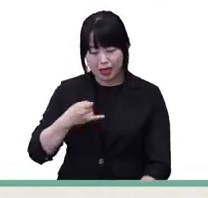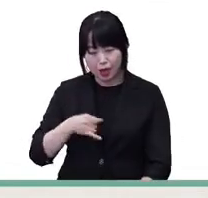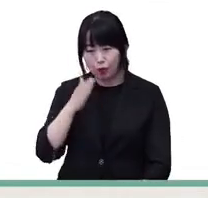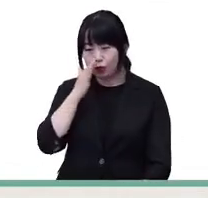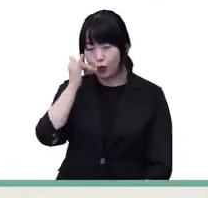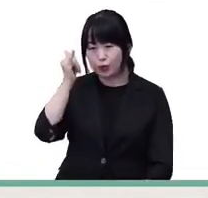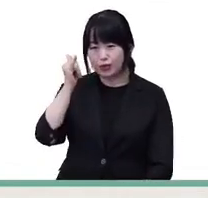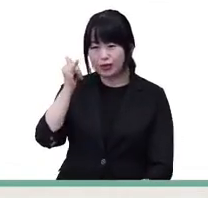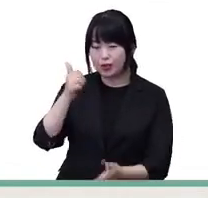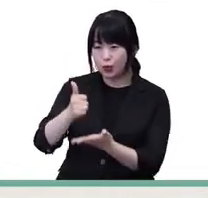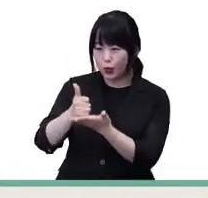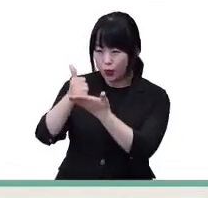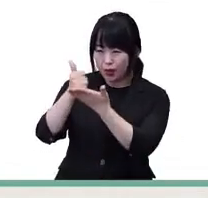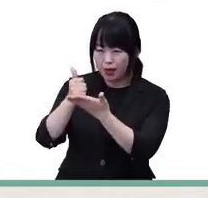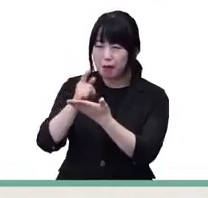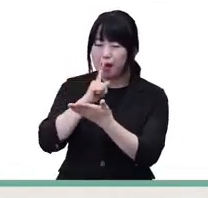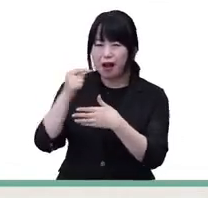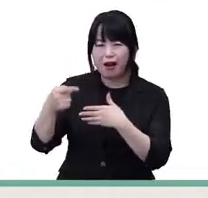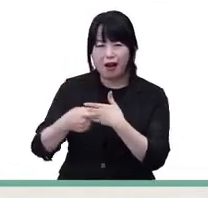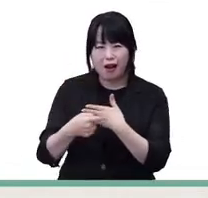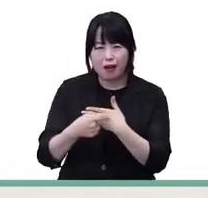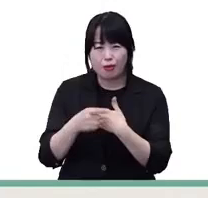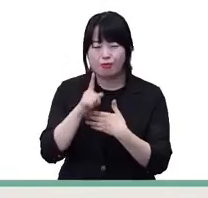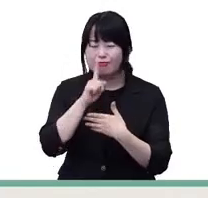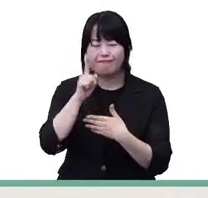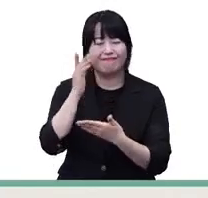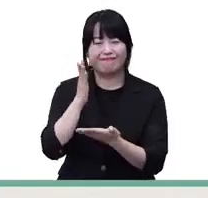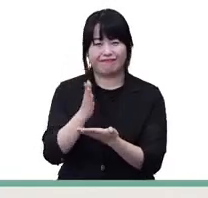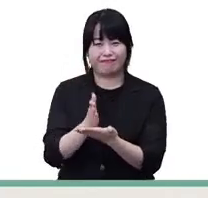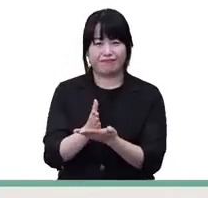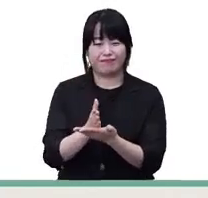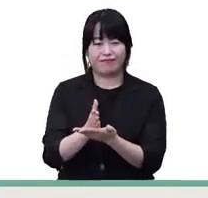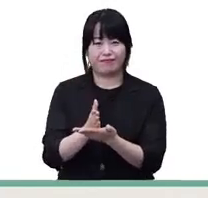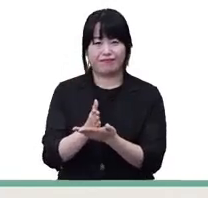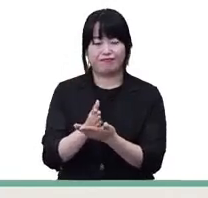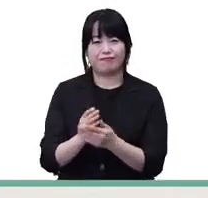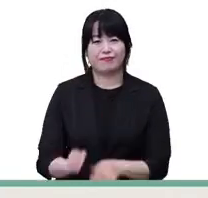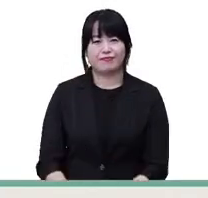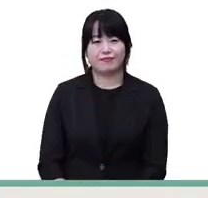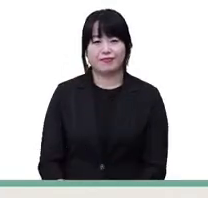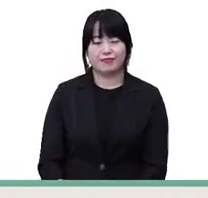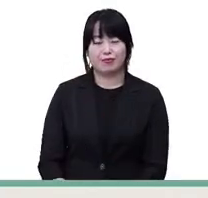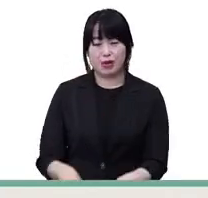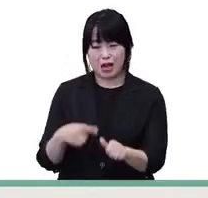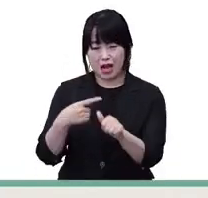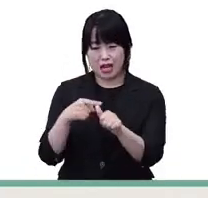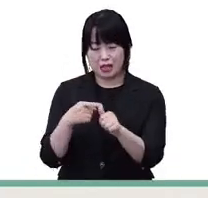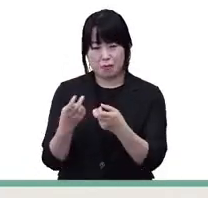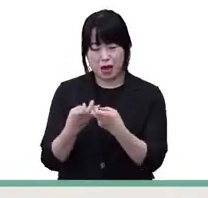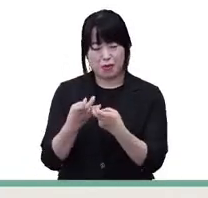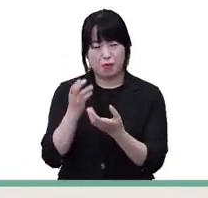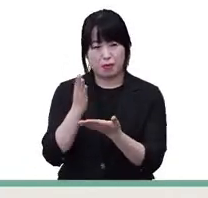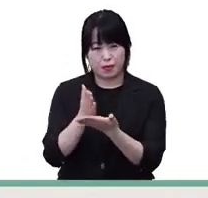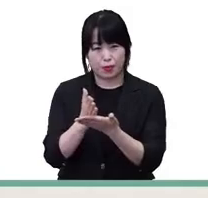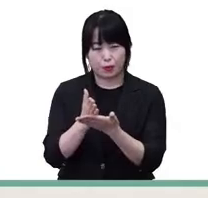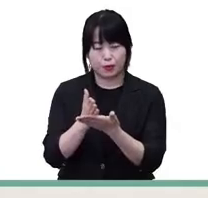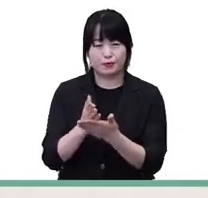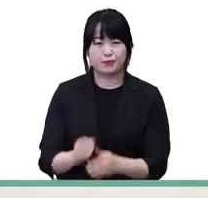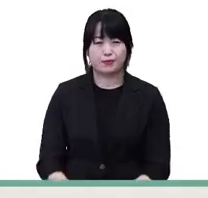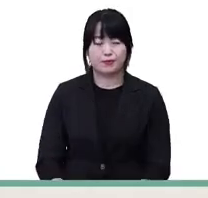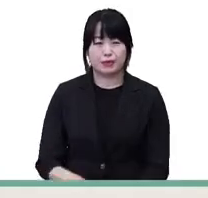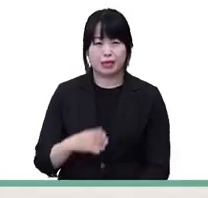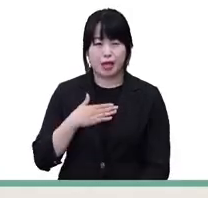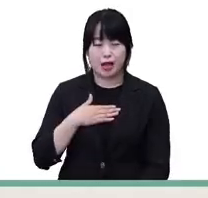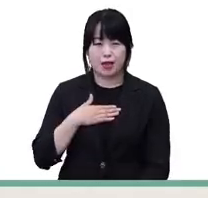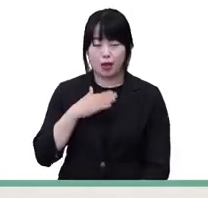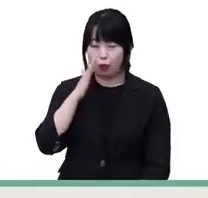돼 이렇게 그냥 뭐 지시하는 또는 어떻게 보면 가르치는 이런 식보다는